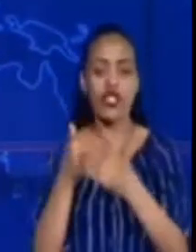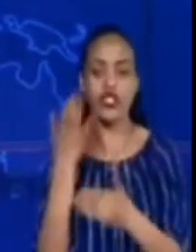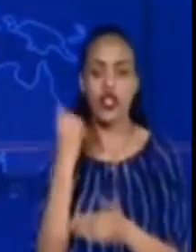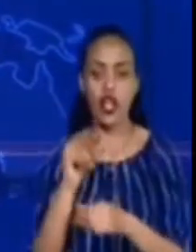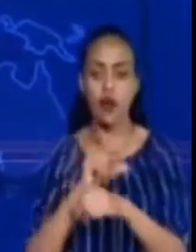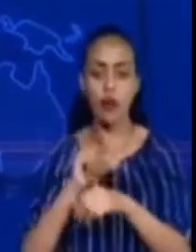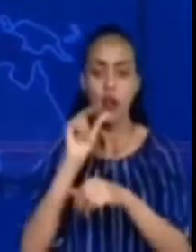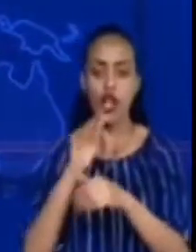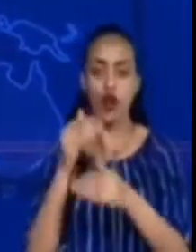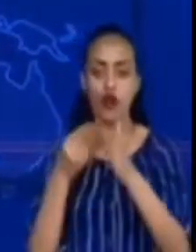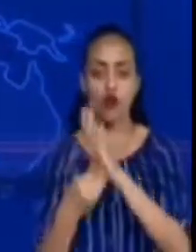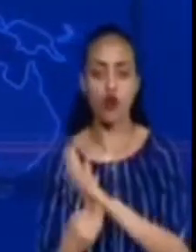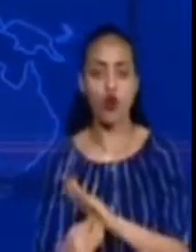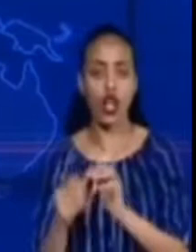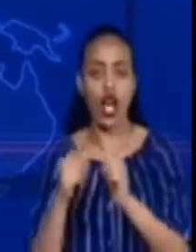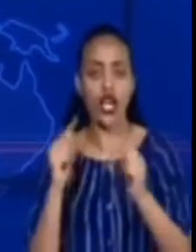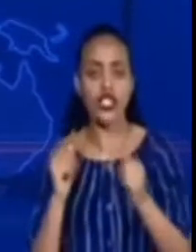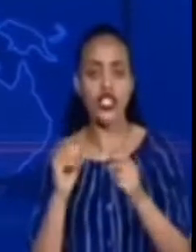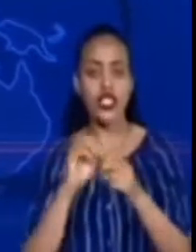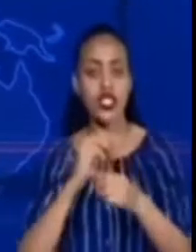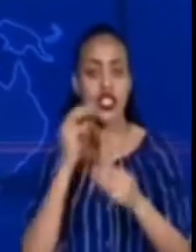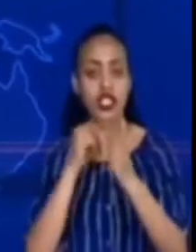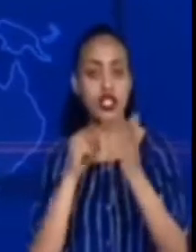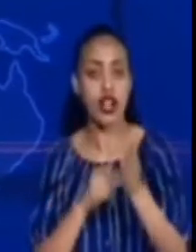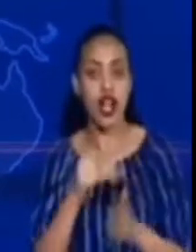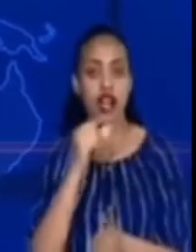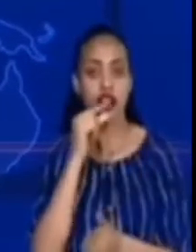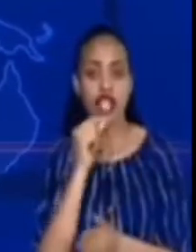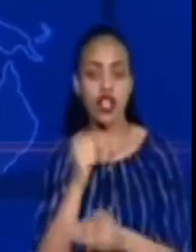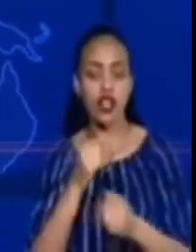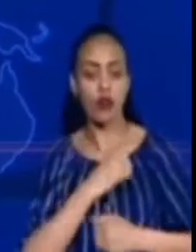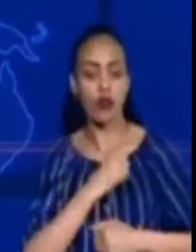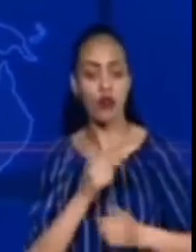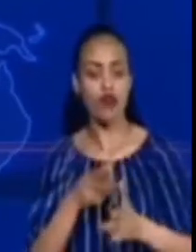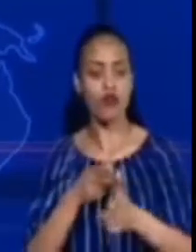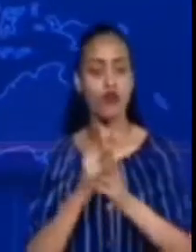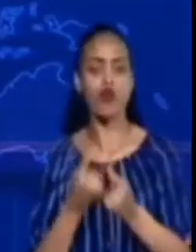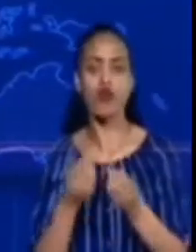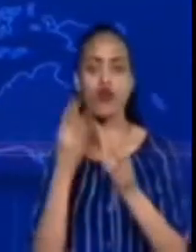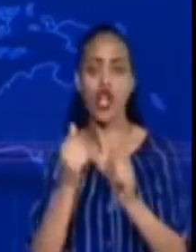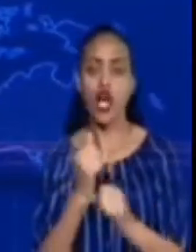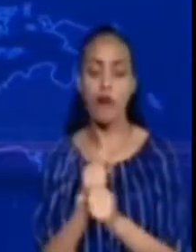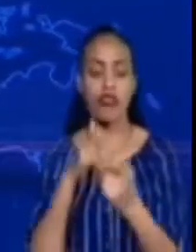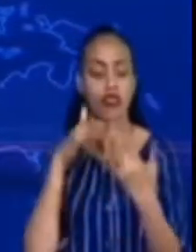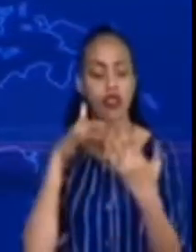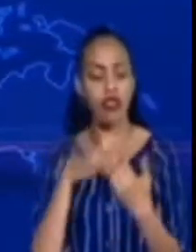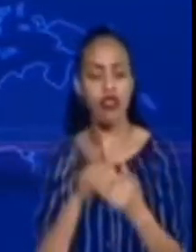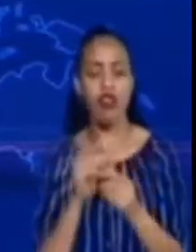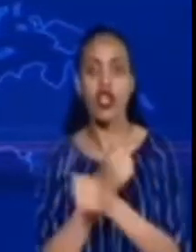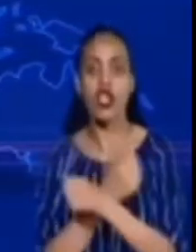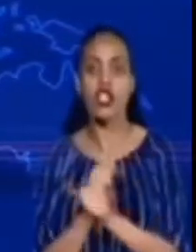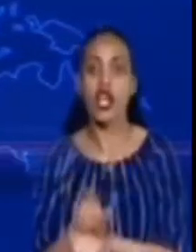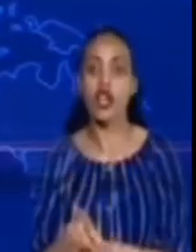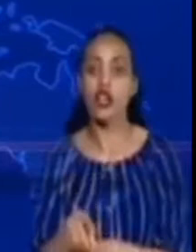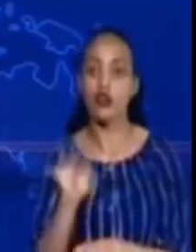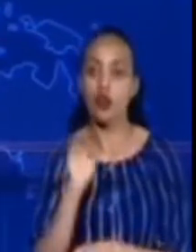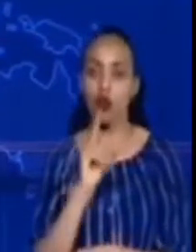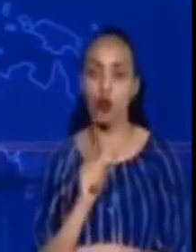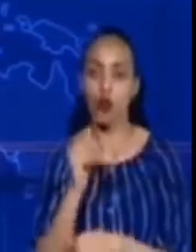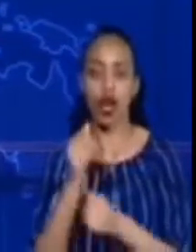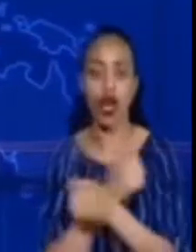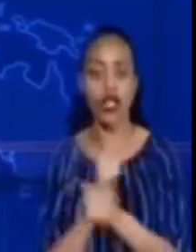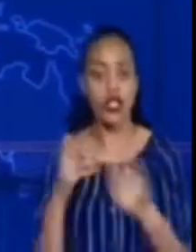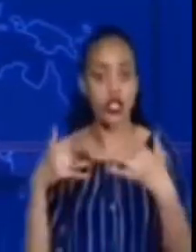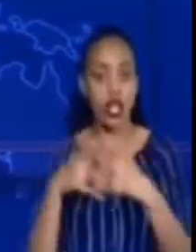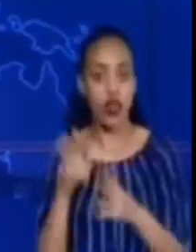ስለወደድኩት ስላከበርኩት እንዴት በሙስሊሞች ይወደዳል ሊንጨማሩት ያቲ ነገ ሰለመ በላ